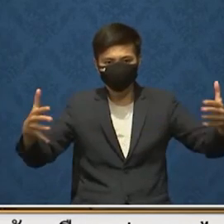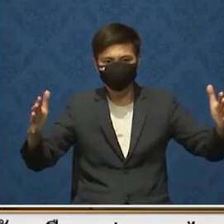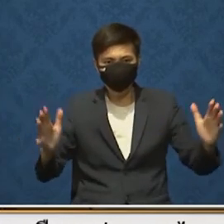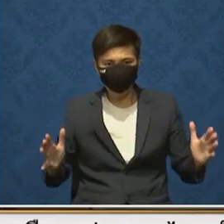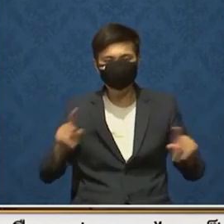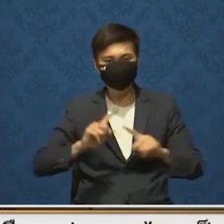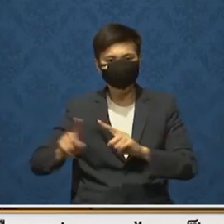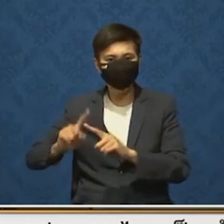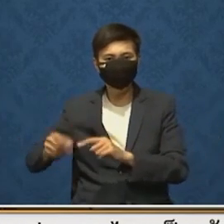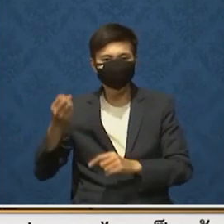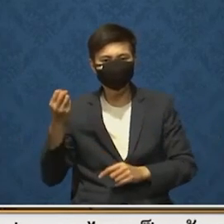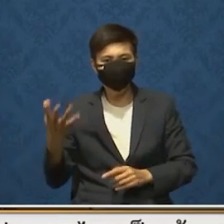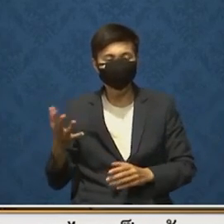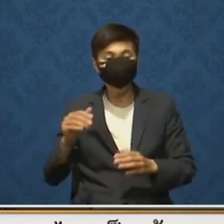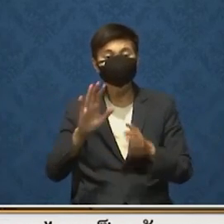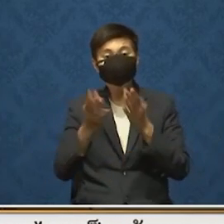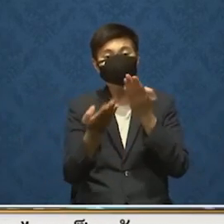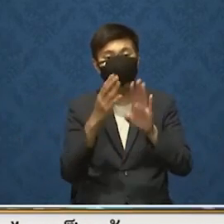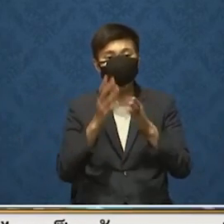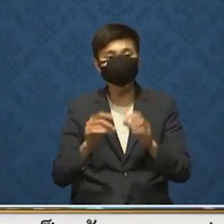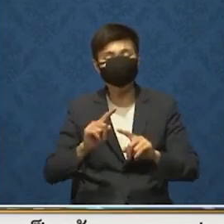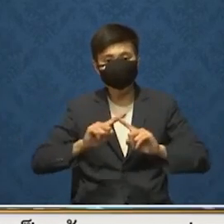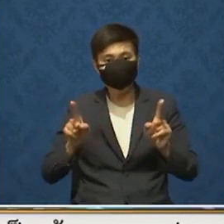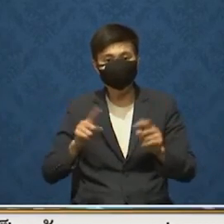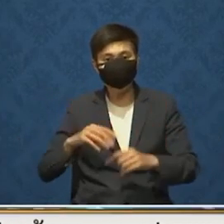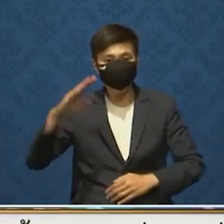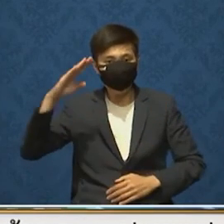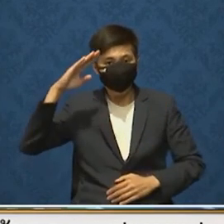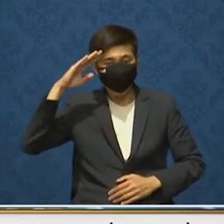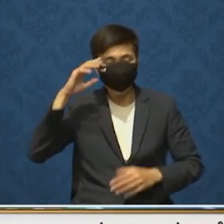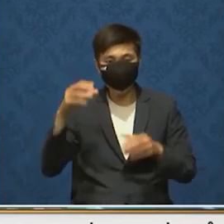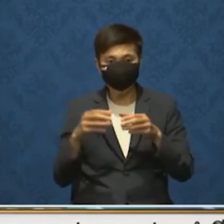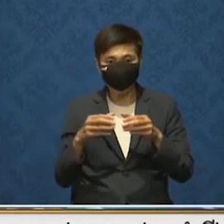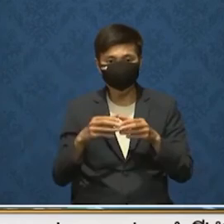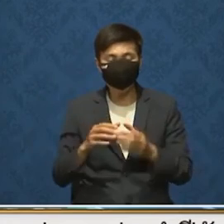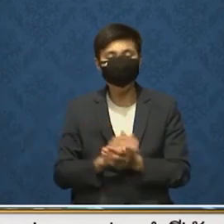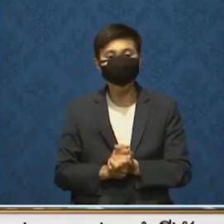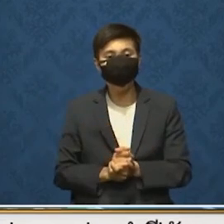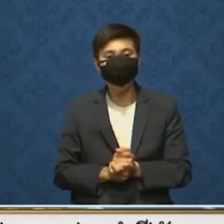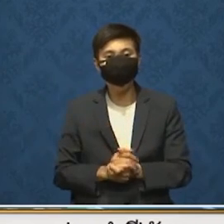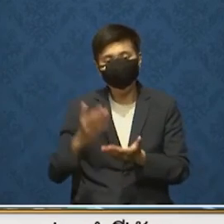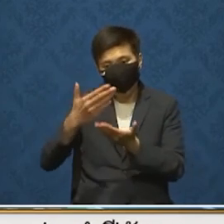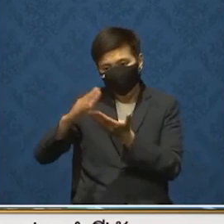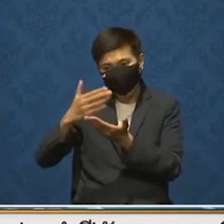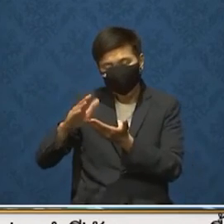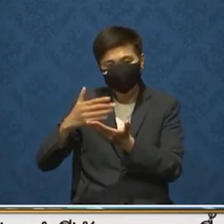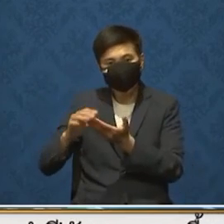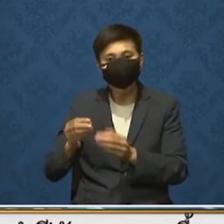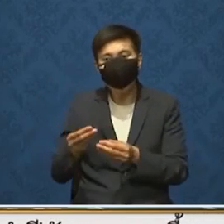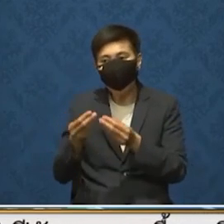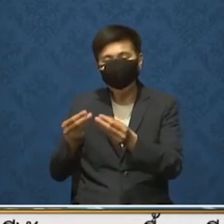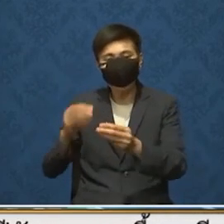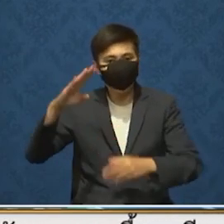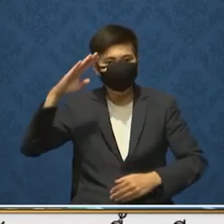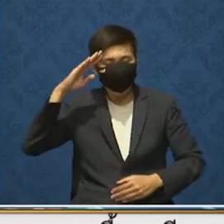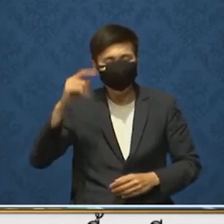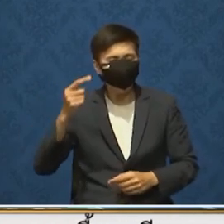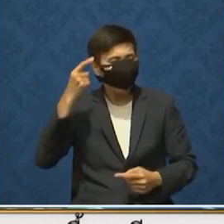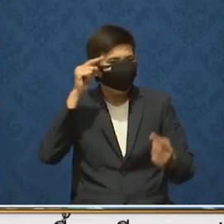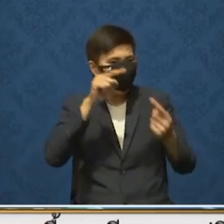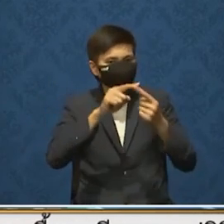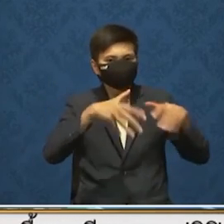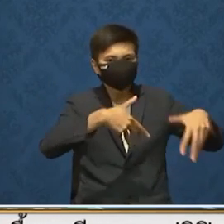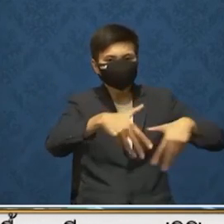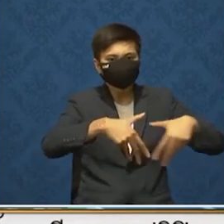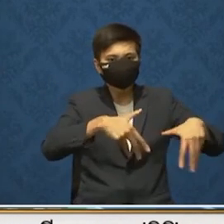ส์แต่กองถ้ำตNs justจนหครึมหนึถงวพีน้เวาชนจะมีกนมใช้